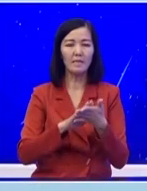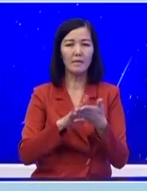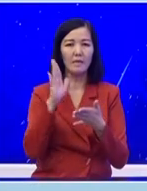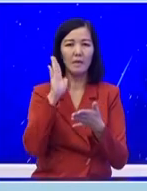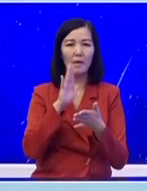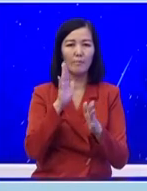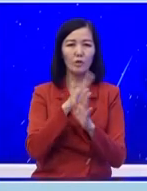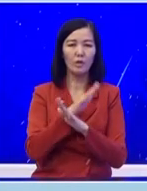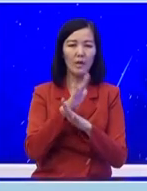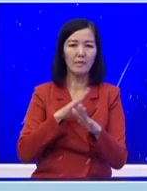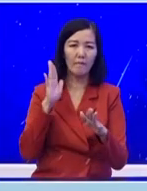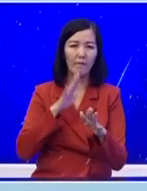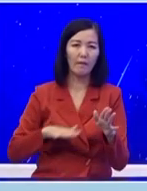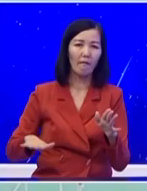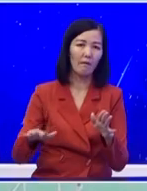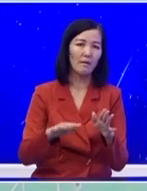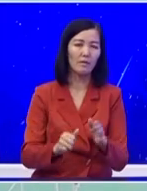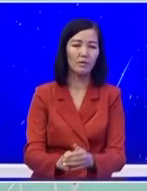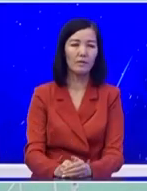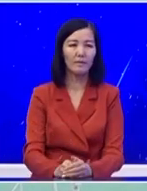Капшигайском водохранилище.